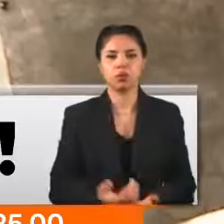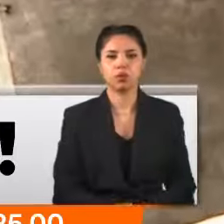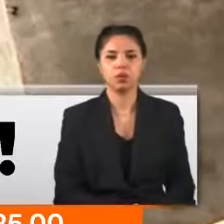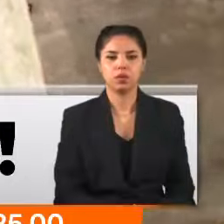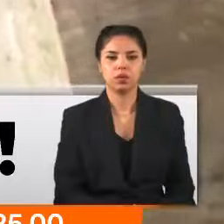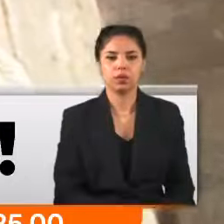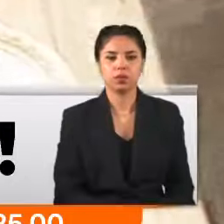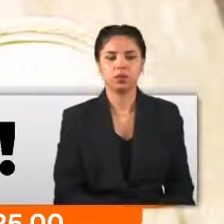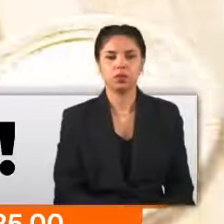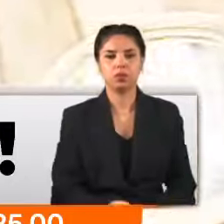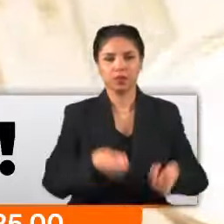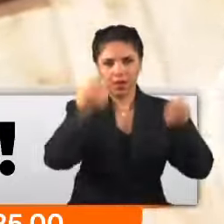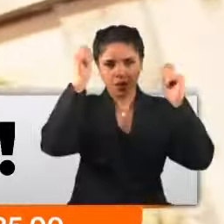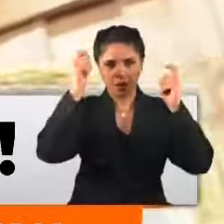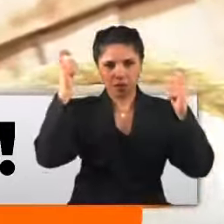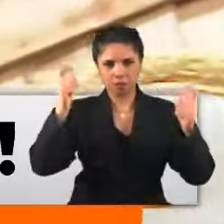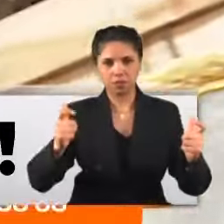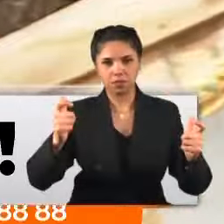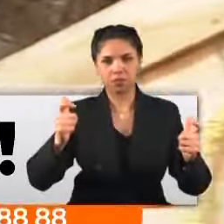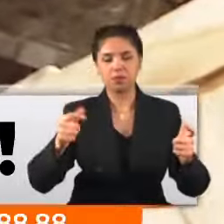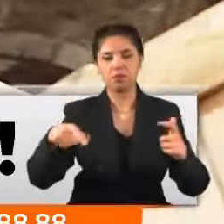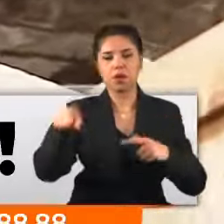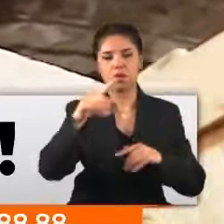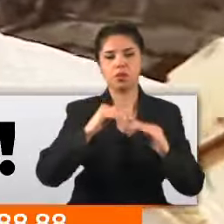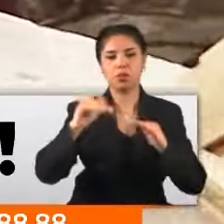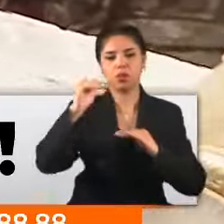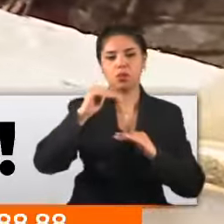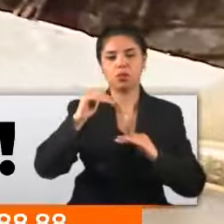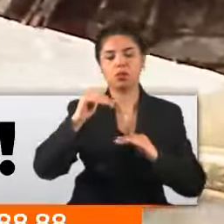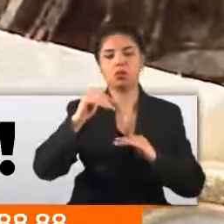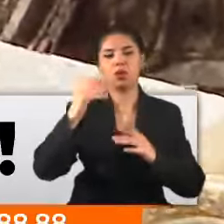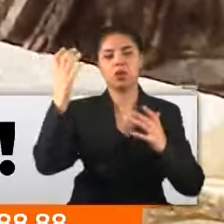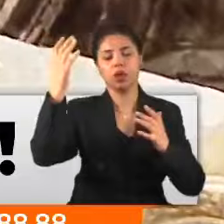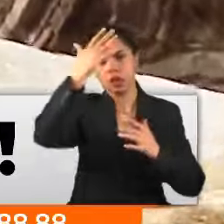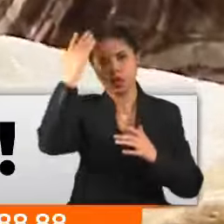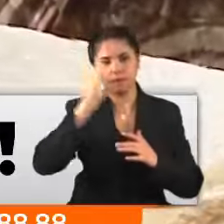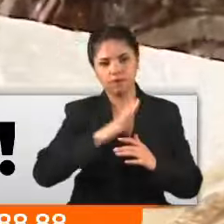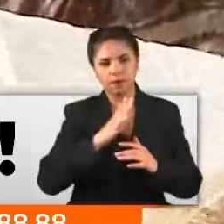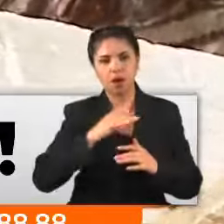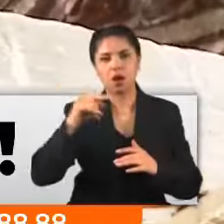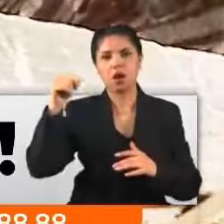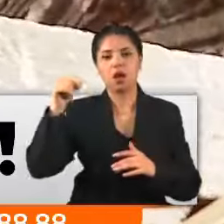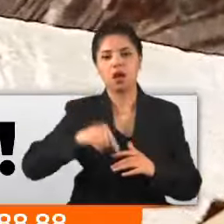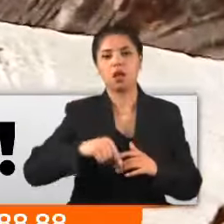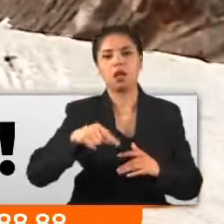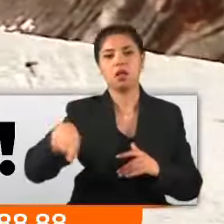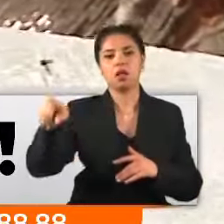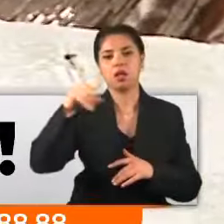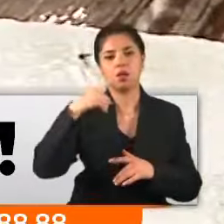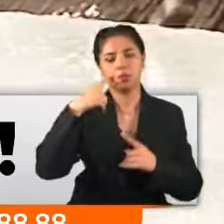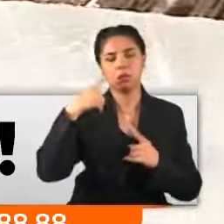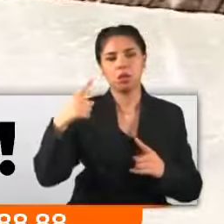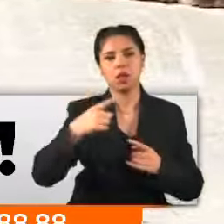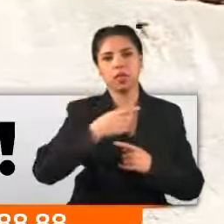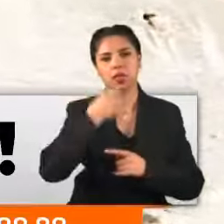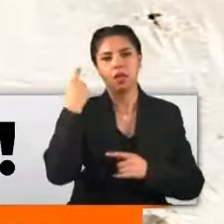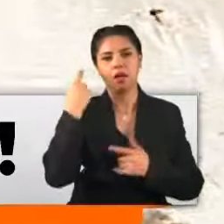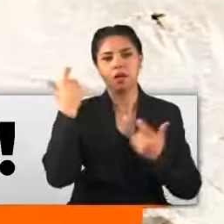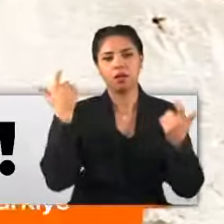Hamamın kubbesindeyiz. Alt taraf yıkanılan kısım, üst tarafta kubbe kısmı ve gerçekten de nereye baksak tarihi